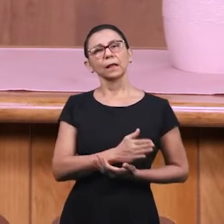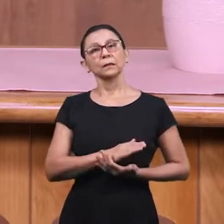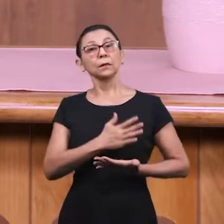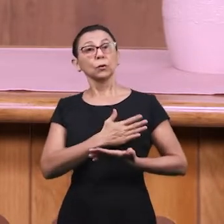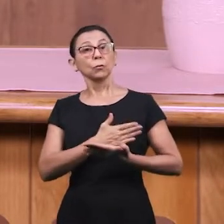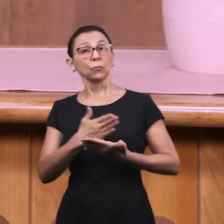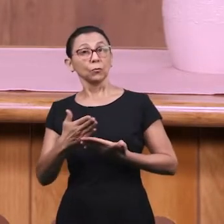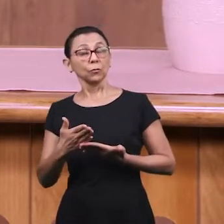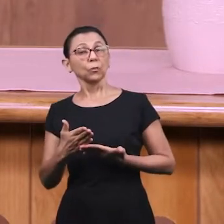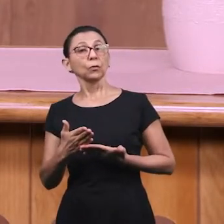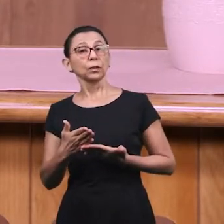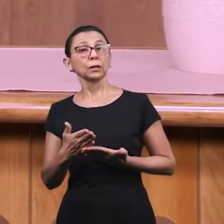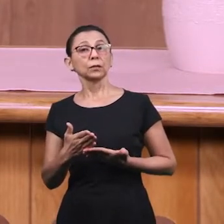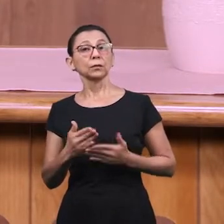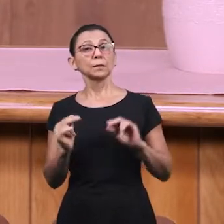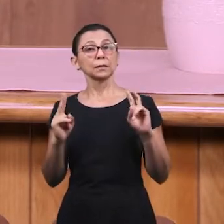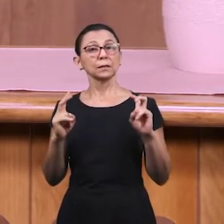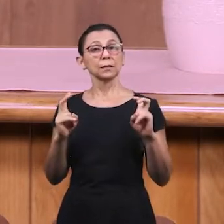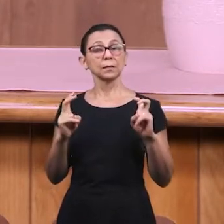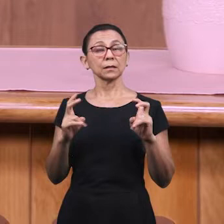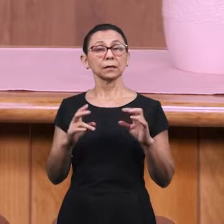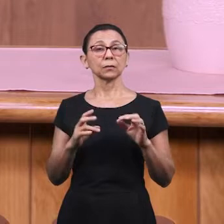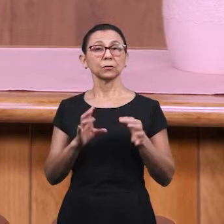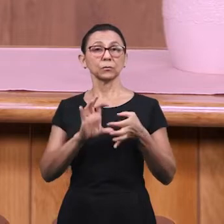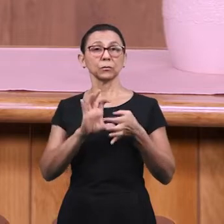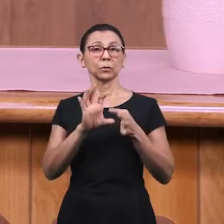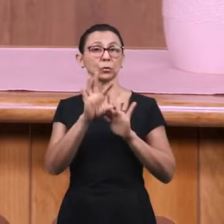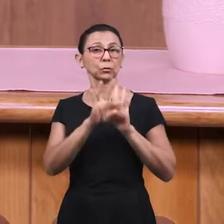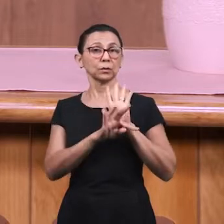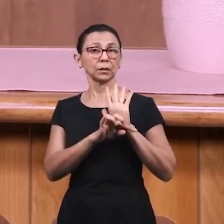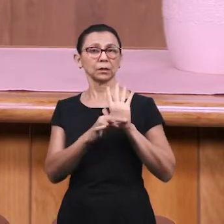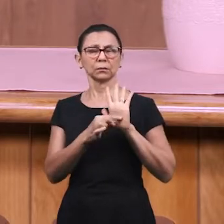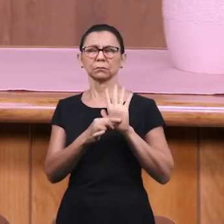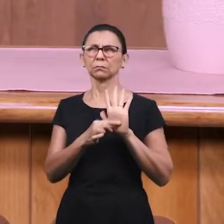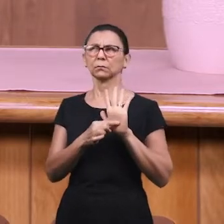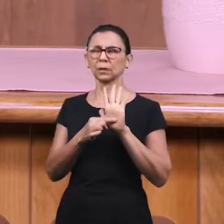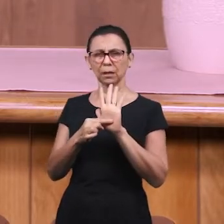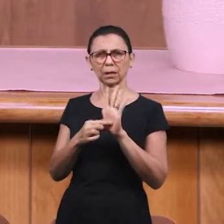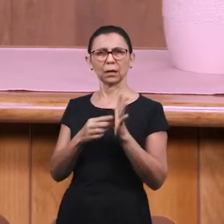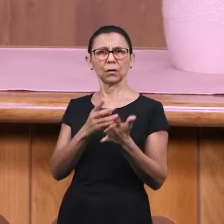я делился на эту тему, и вот этот текст я упомянул, когда я начал